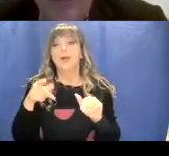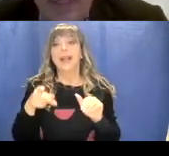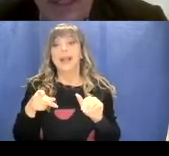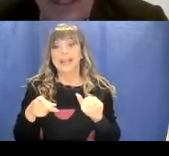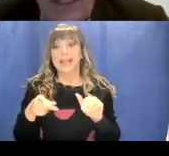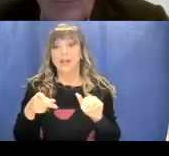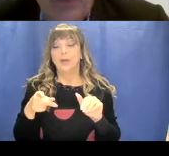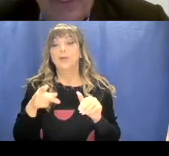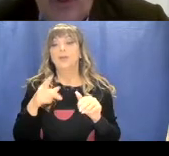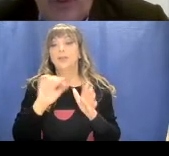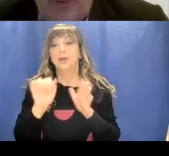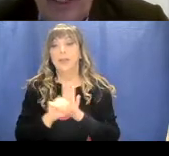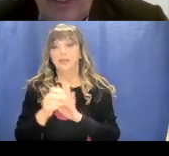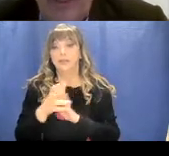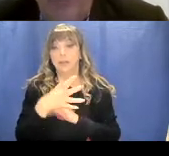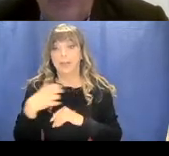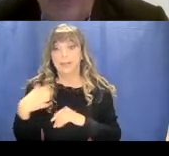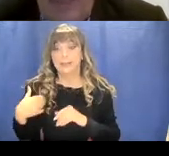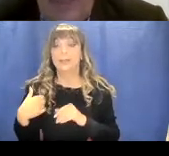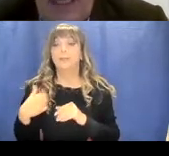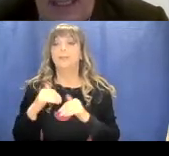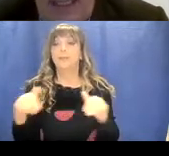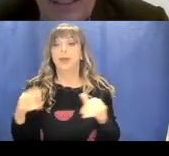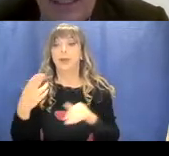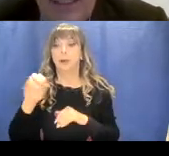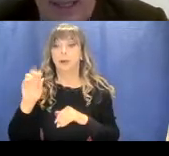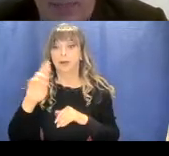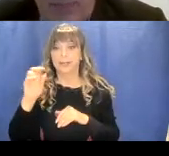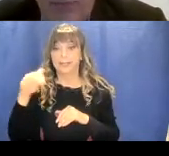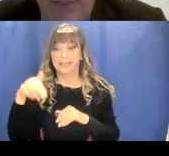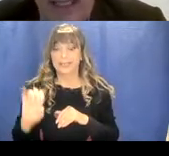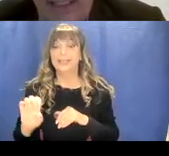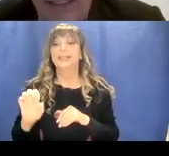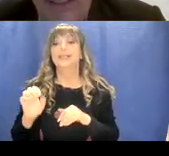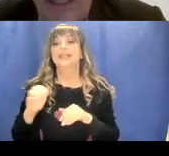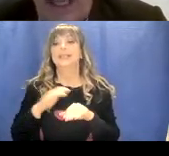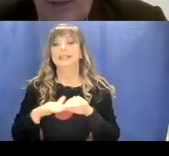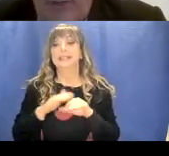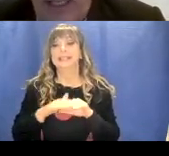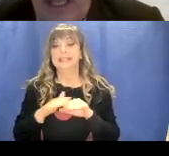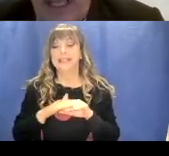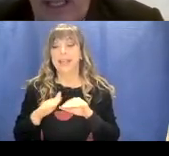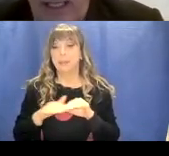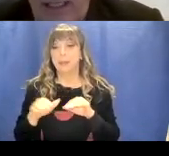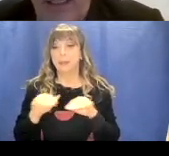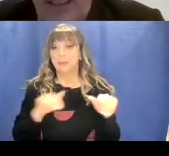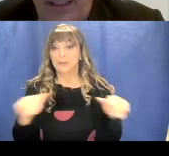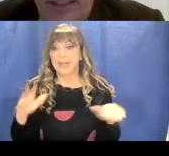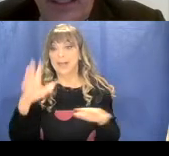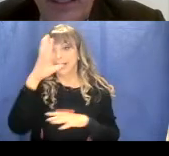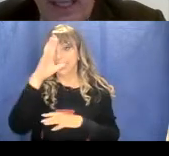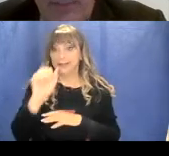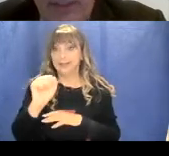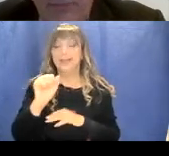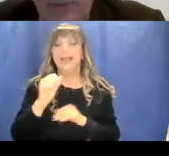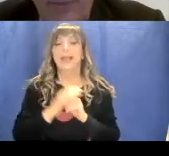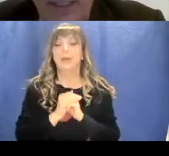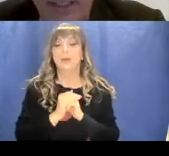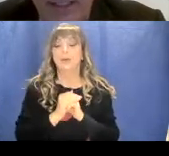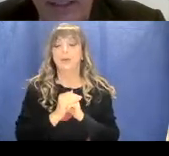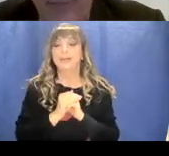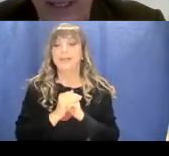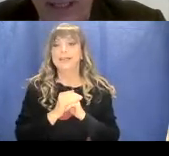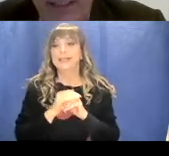il museo horne e il sistema museale di ateneo che è il sistema dell'università